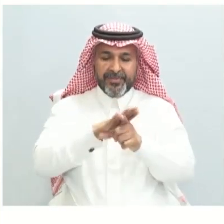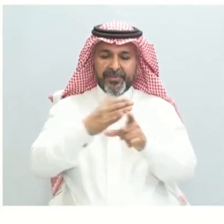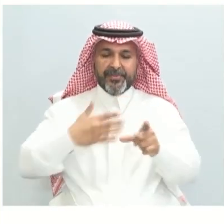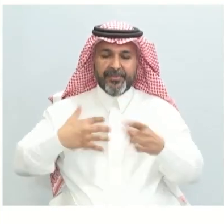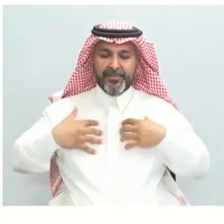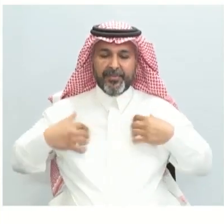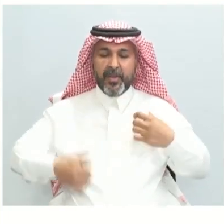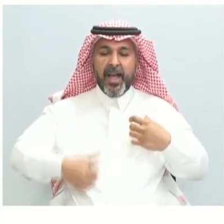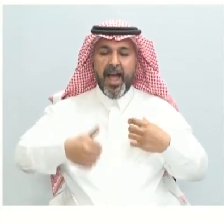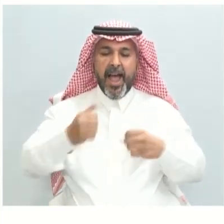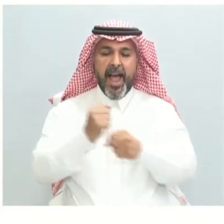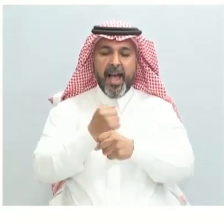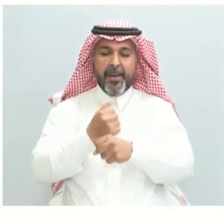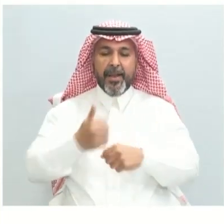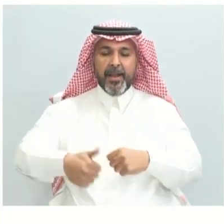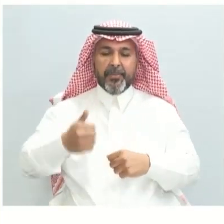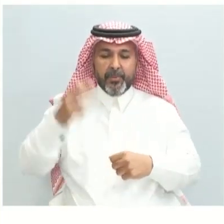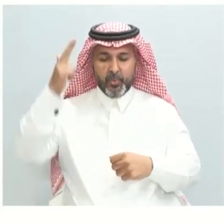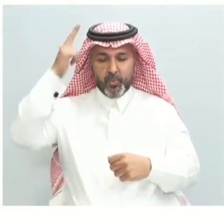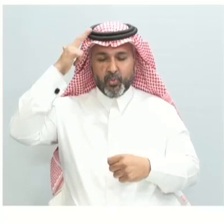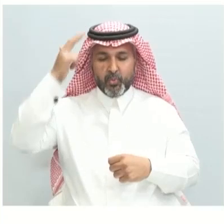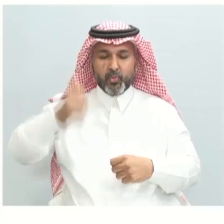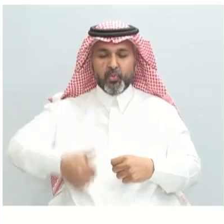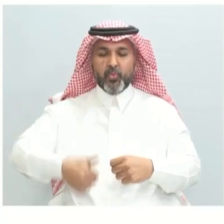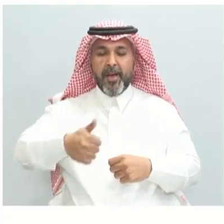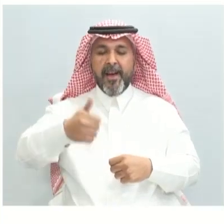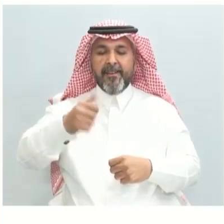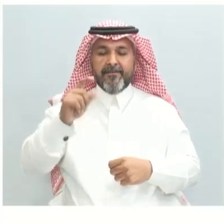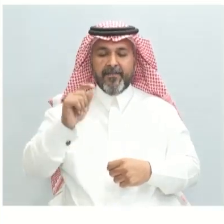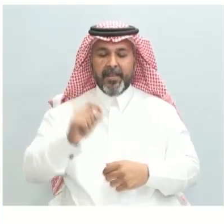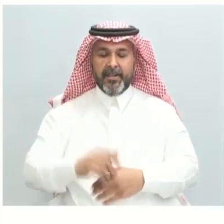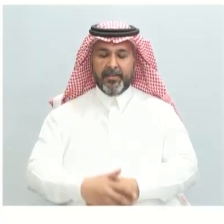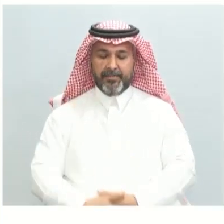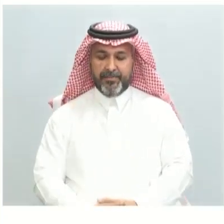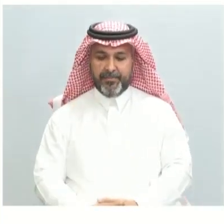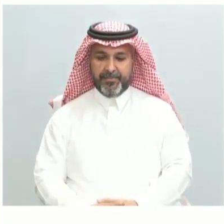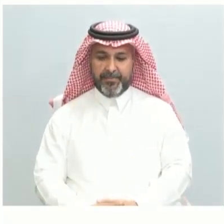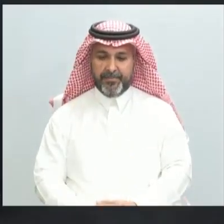والافتخار به الاعتزاز بالوطن والافتخار به